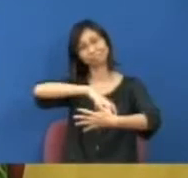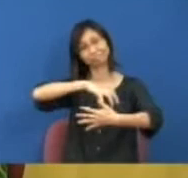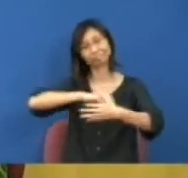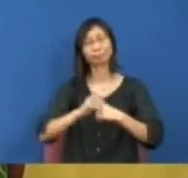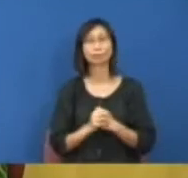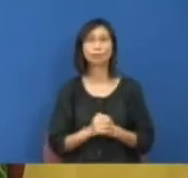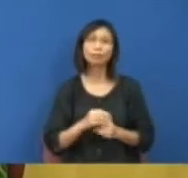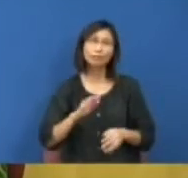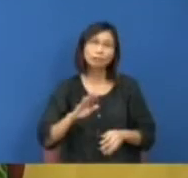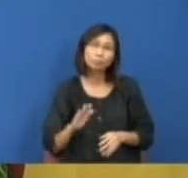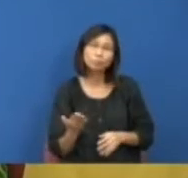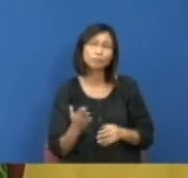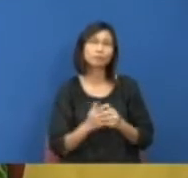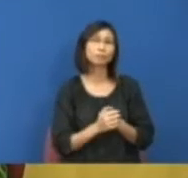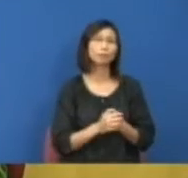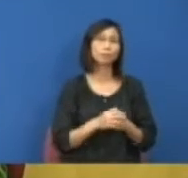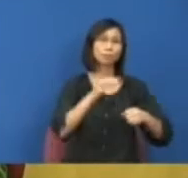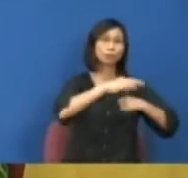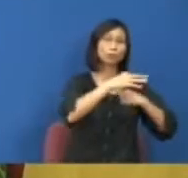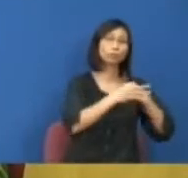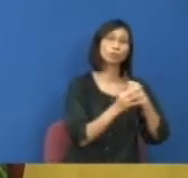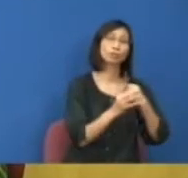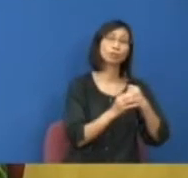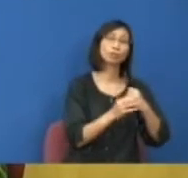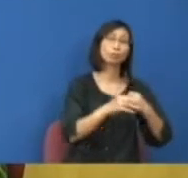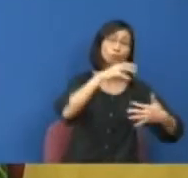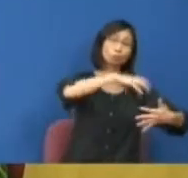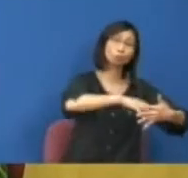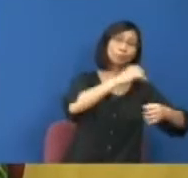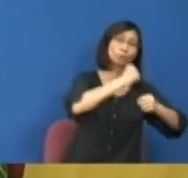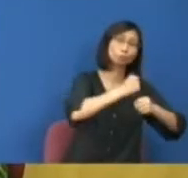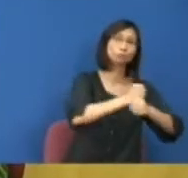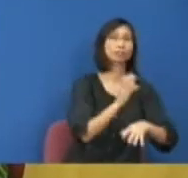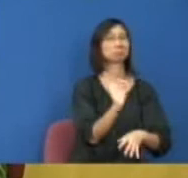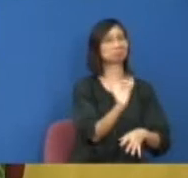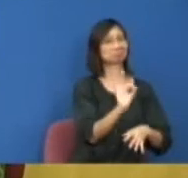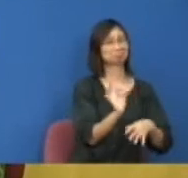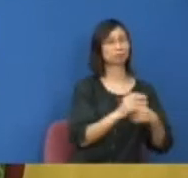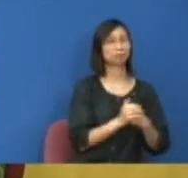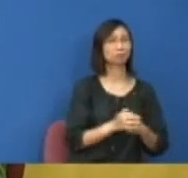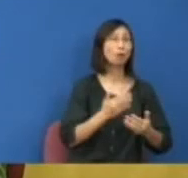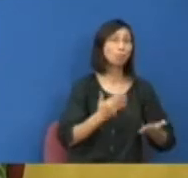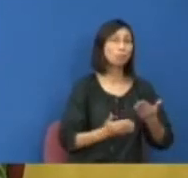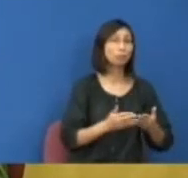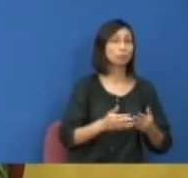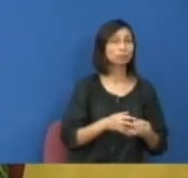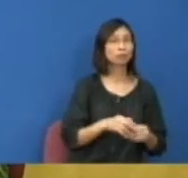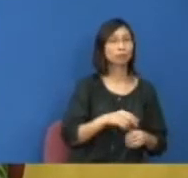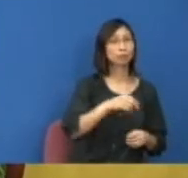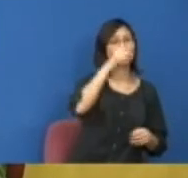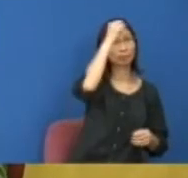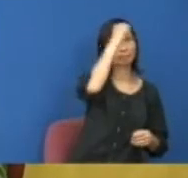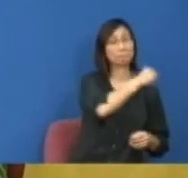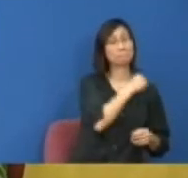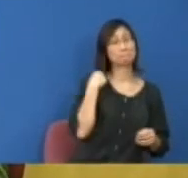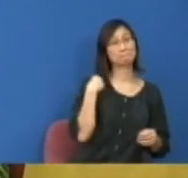個國家或者社會裏邊咧，係毫無生產力嘅貴族啊，或者甚至係依一個即係僧侶咧，反而喺議會裏